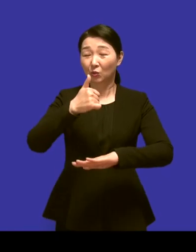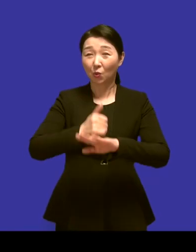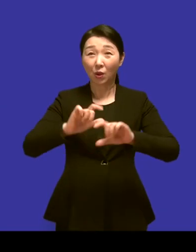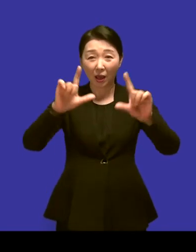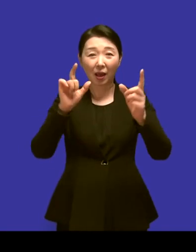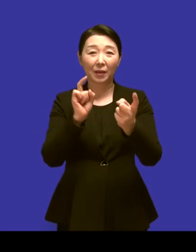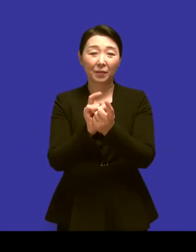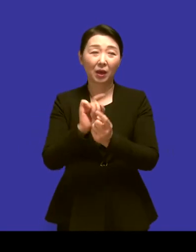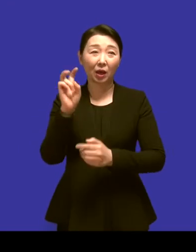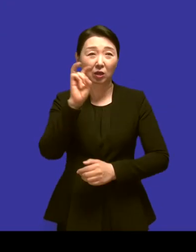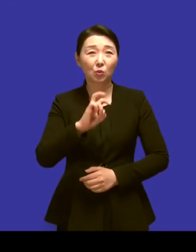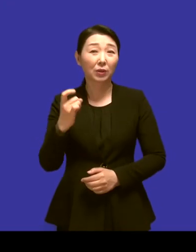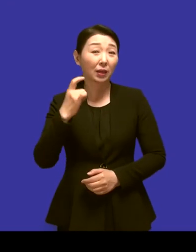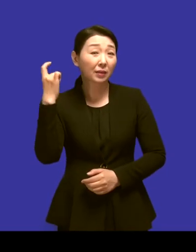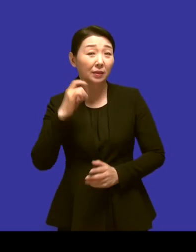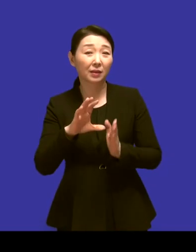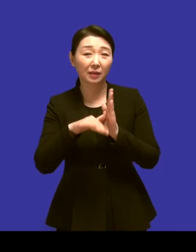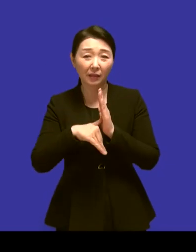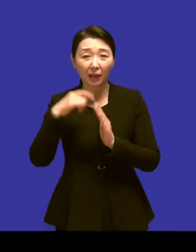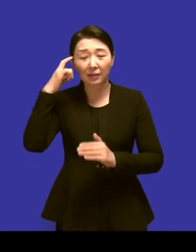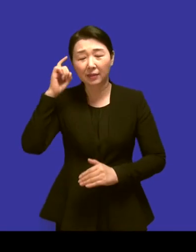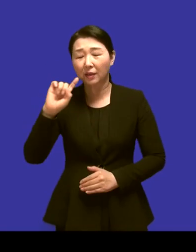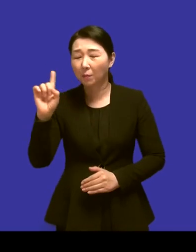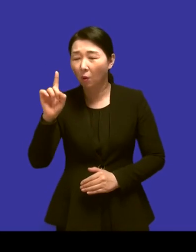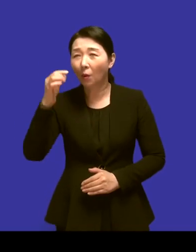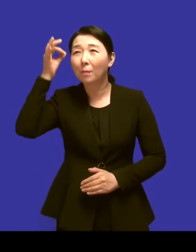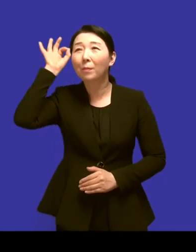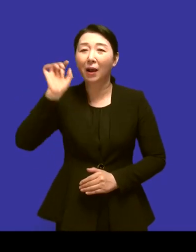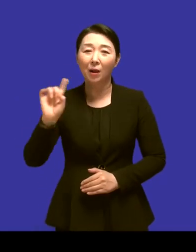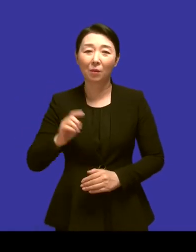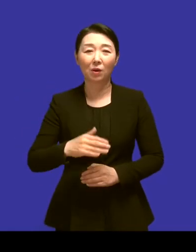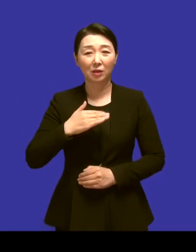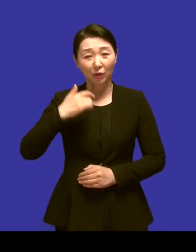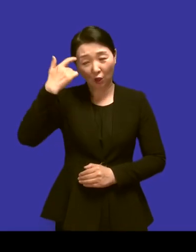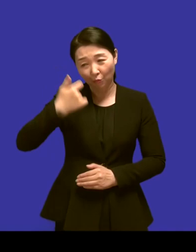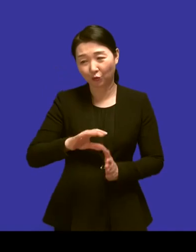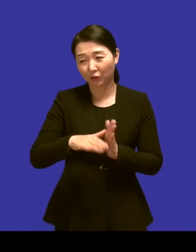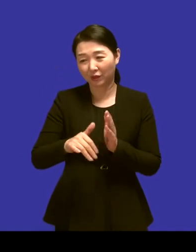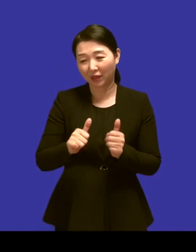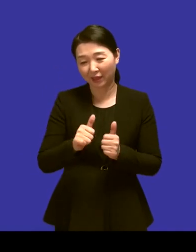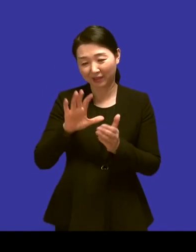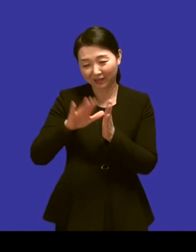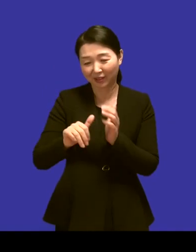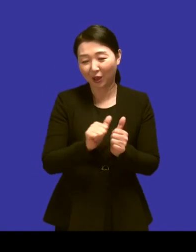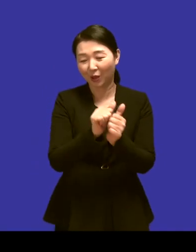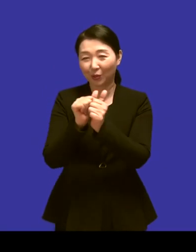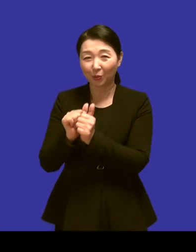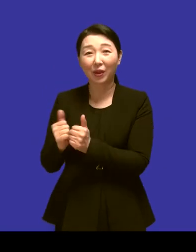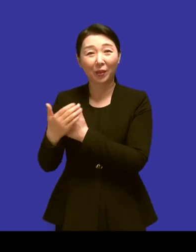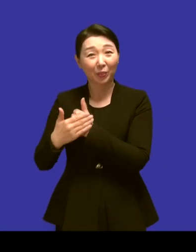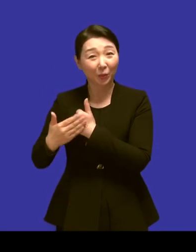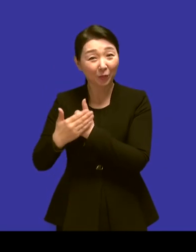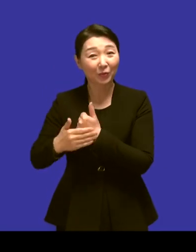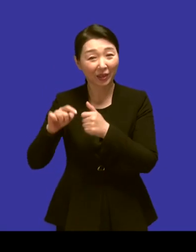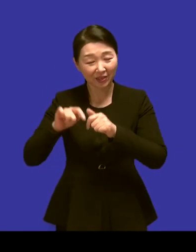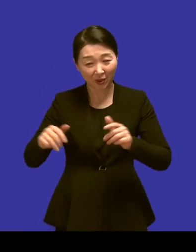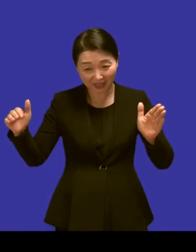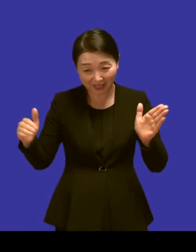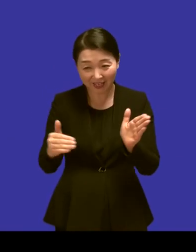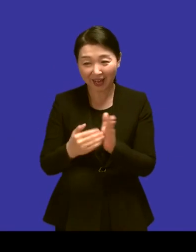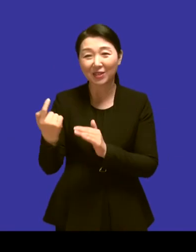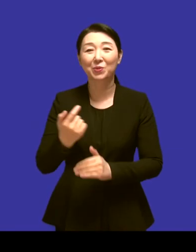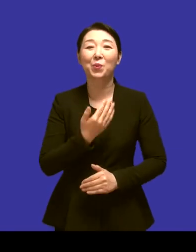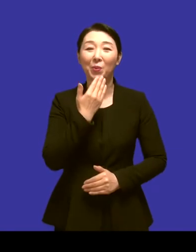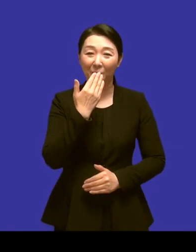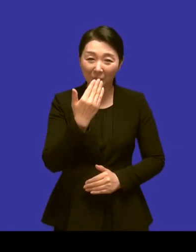성공한 날 이 노래를 다시 들을 때 어떤 생각이 가장 먼저 들까 내게 물을 때 그때도 역시 동행하던 분 덕에 여기까지